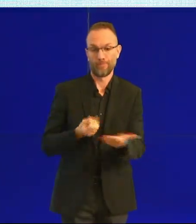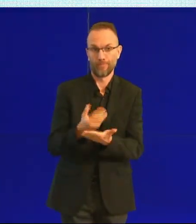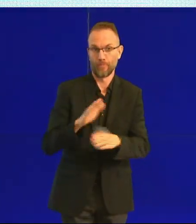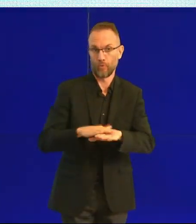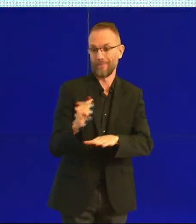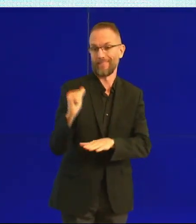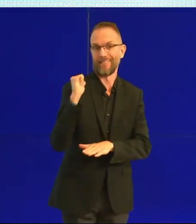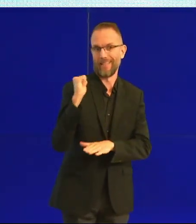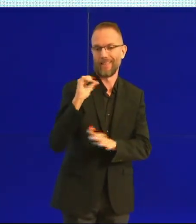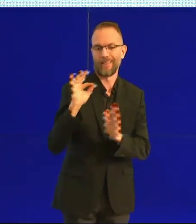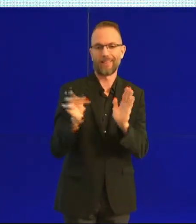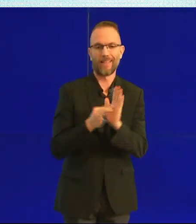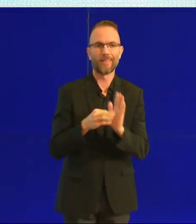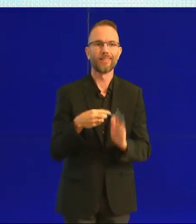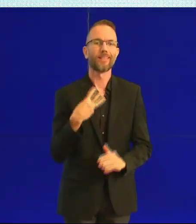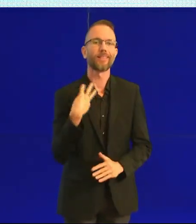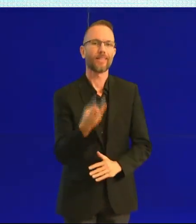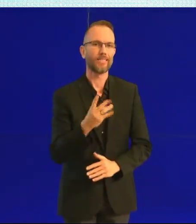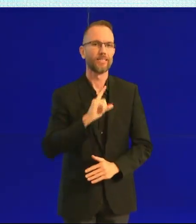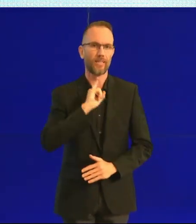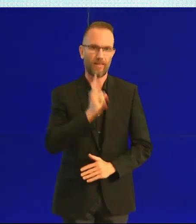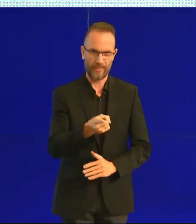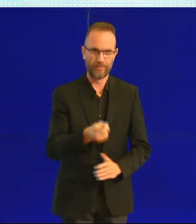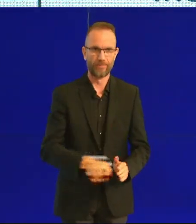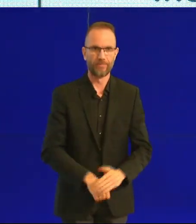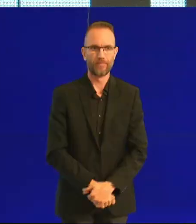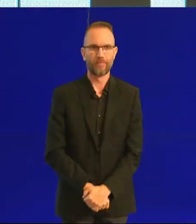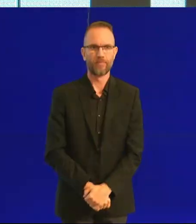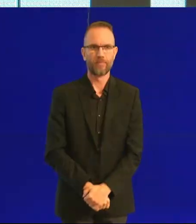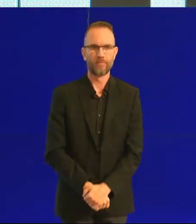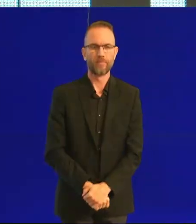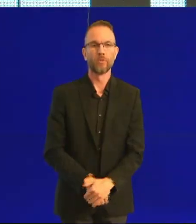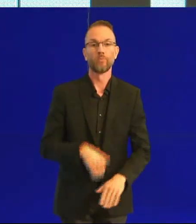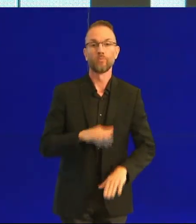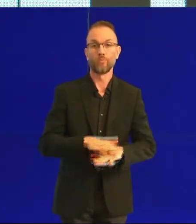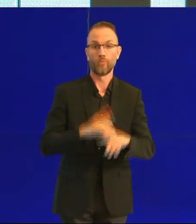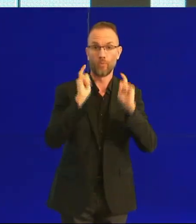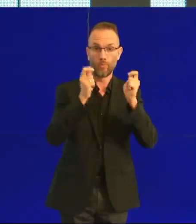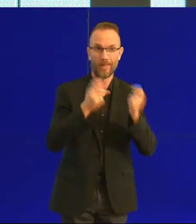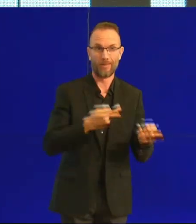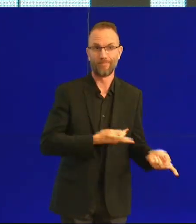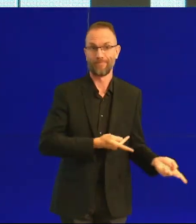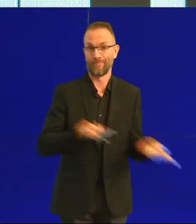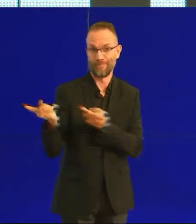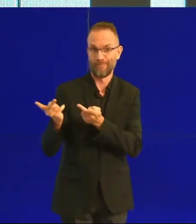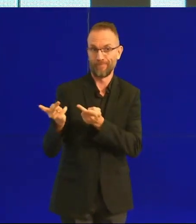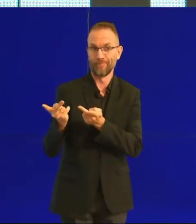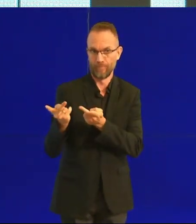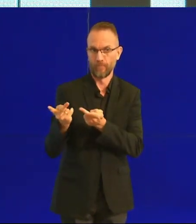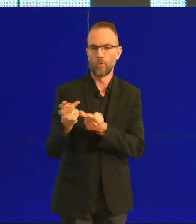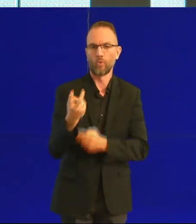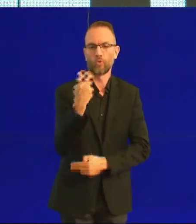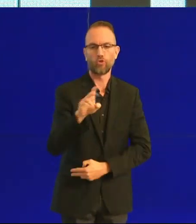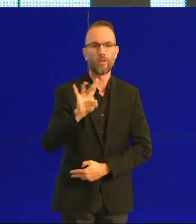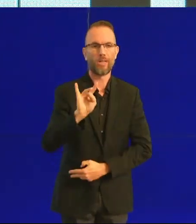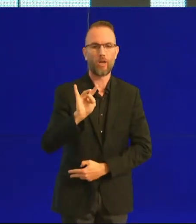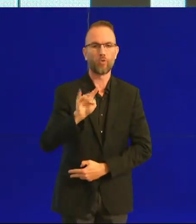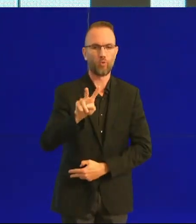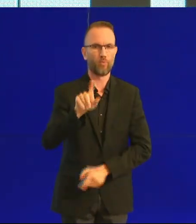avril en ce qui concerne les hospitalisations hier deux cent quarante deux personnes ont été hospitalisées